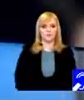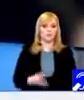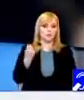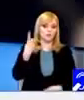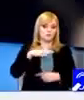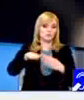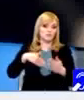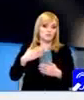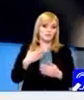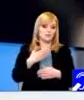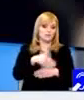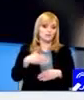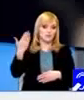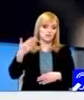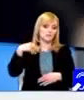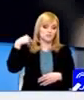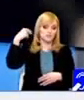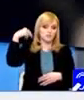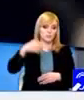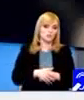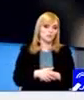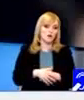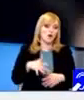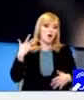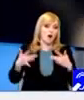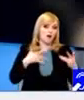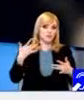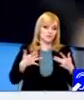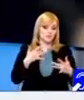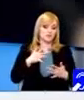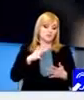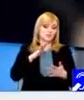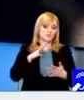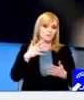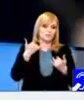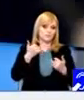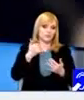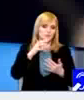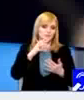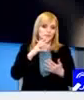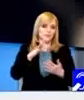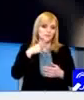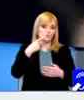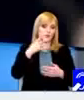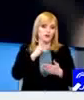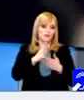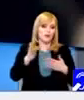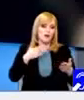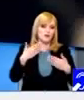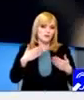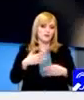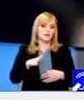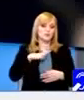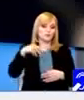Încă un scandal ia amploare peste ocean. O actriță din filme pentru adulți, care susține că a avut o relație cu președintele Donald Trump și este amenințată acum